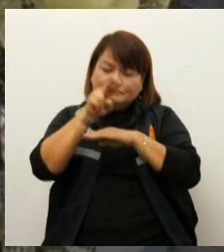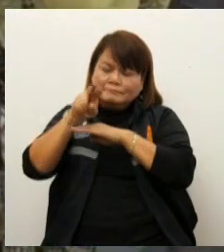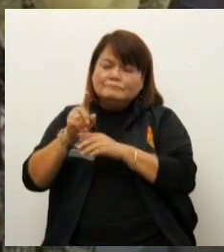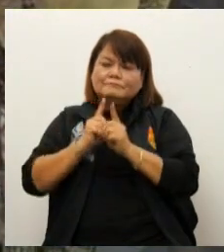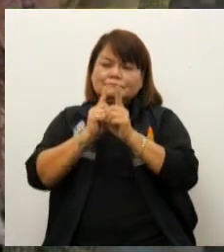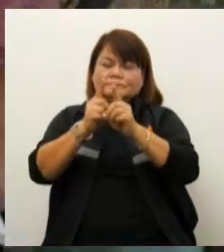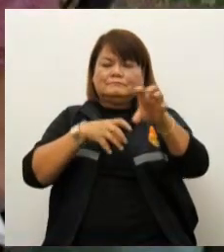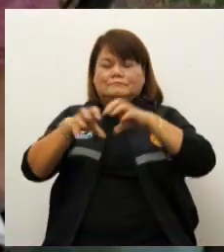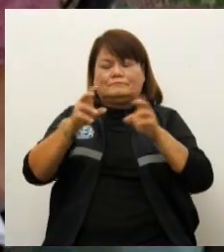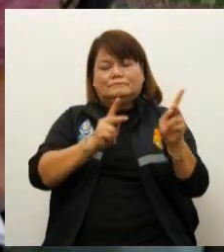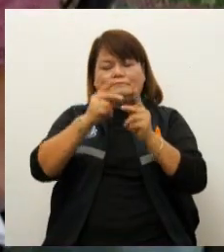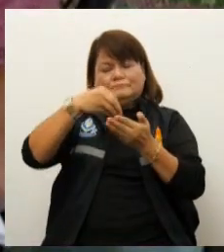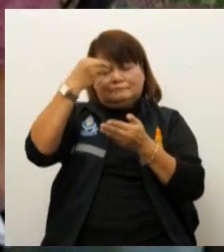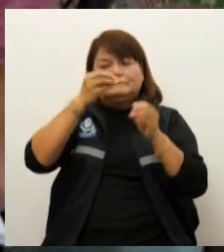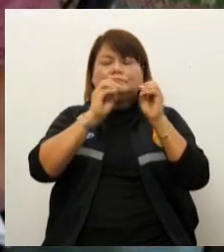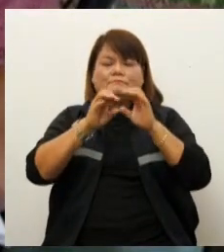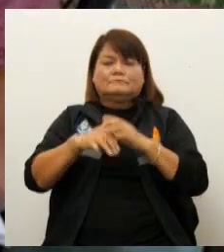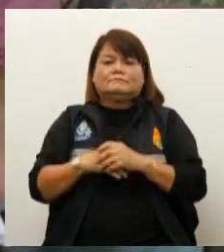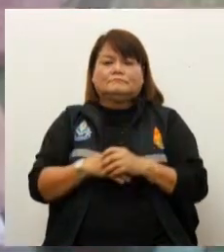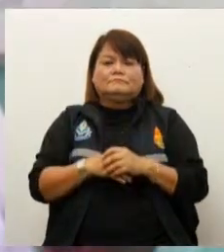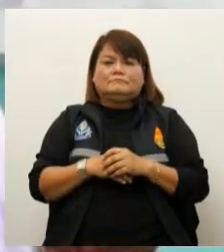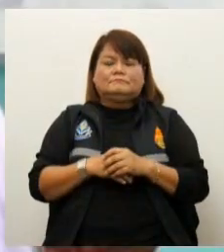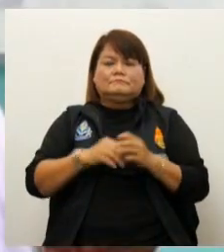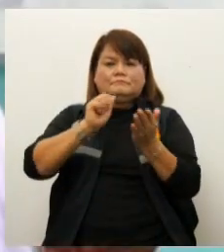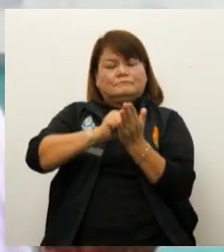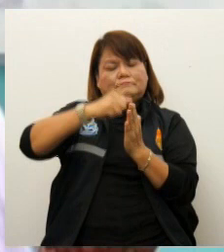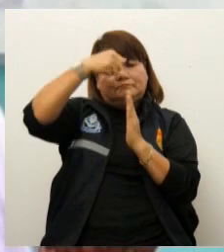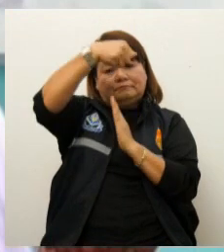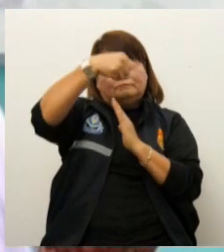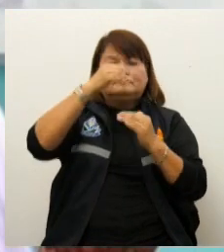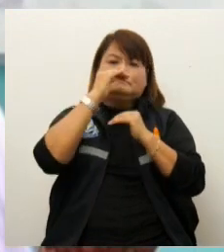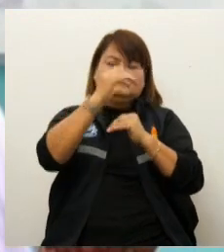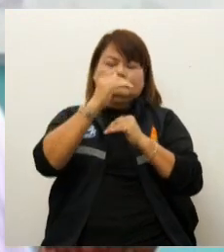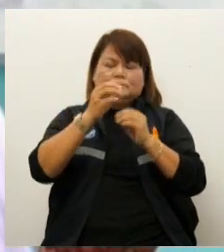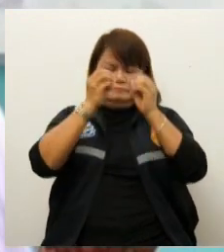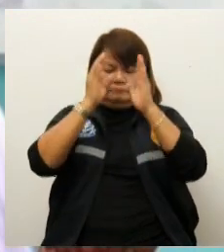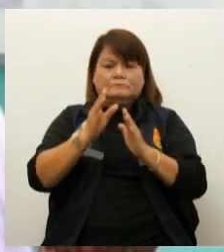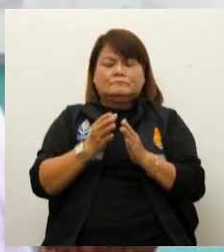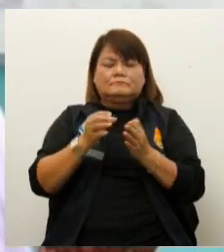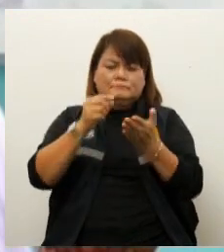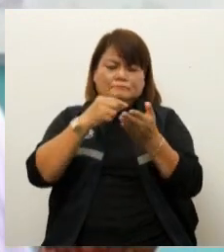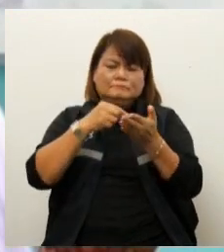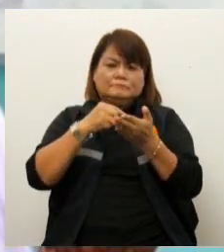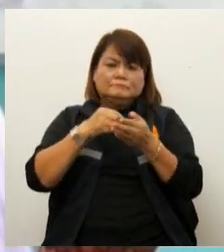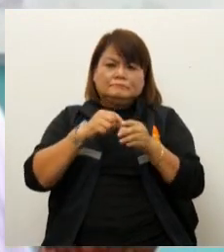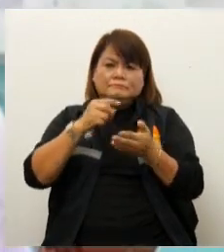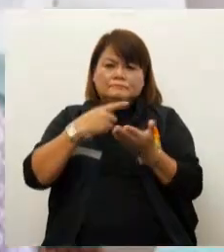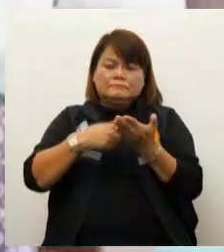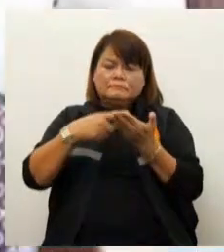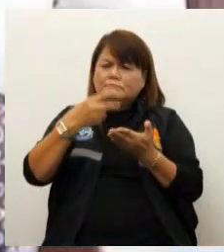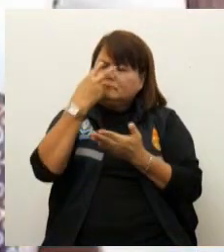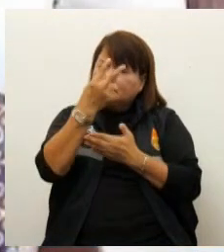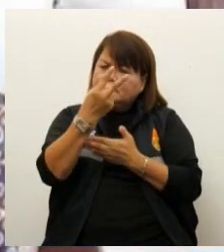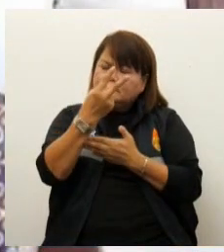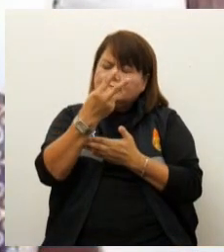จัดกิจกรรมการเรียนการสอนตามปฏิทินที่กำหนดครูได้รับการนิเทศดูแลช่วยเหลือและสนับสนุนด้าน